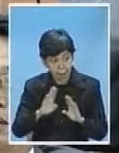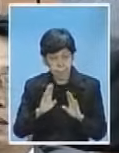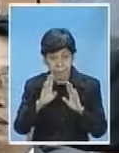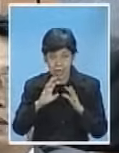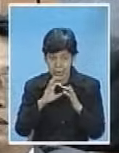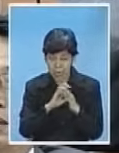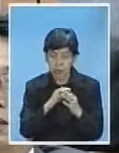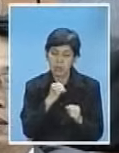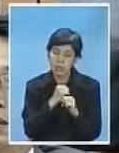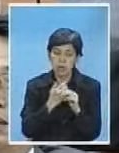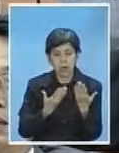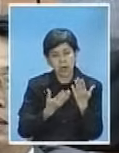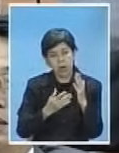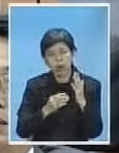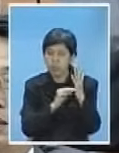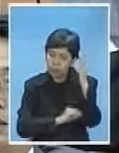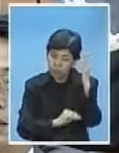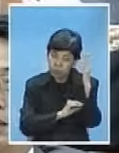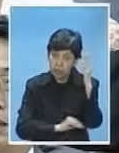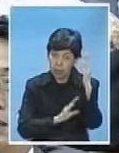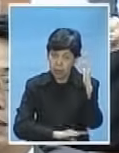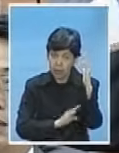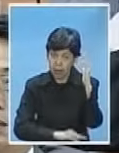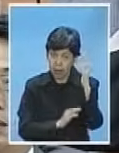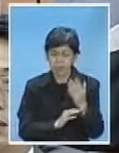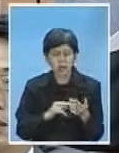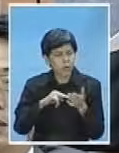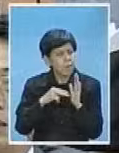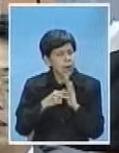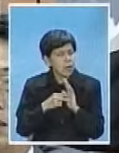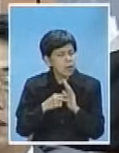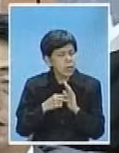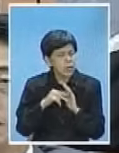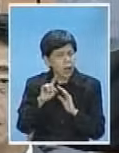อดคล้องกับลักษณะพื้นที่หมายความว่าอย่างไร